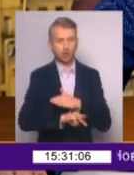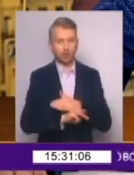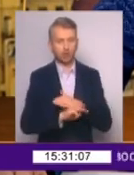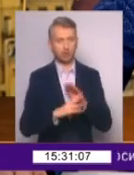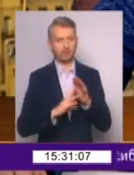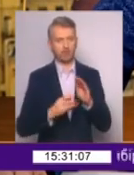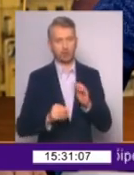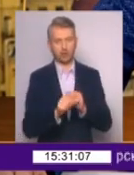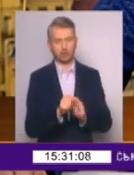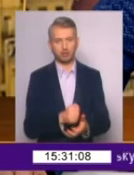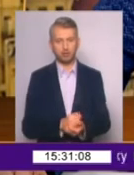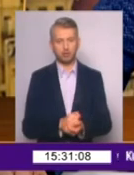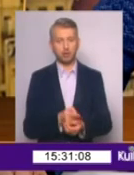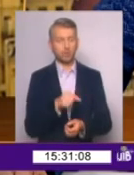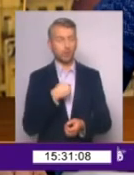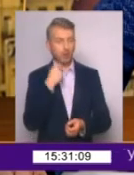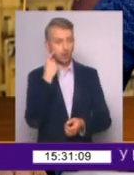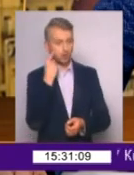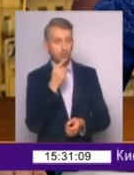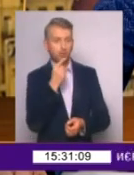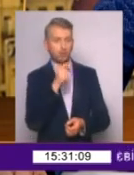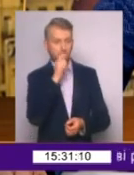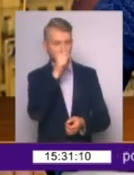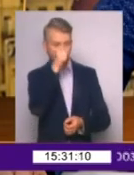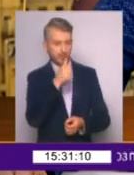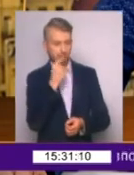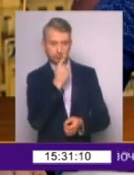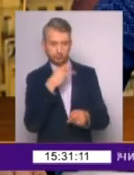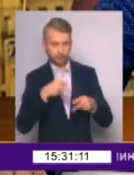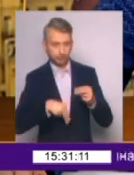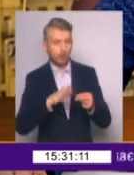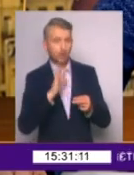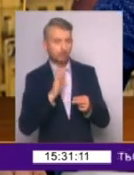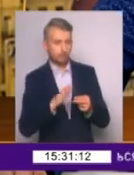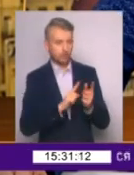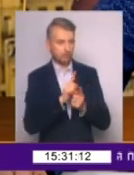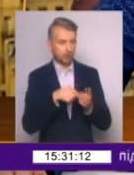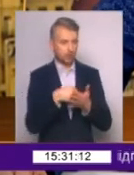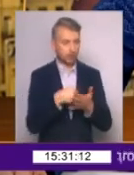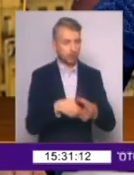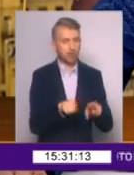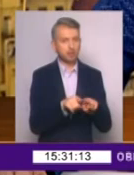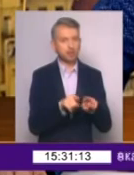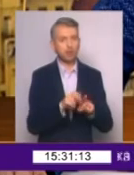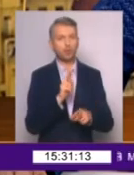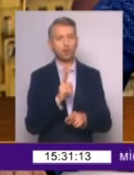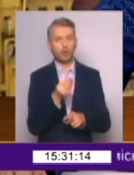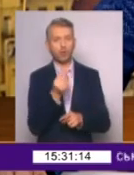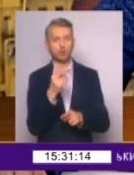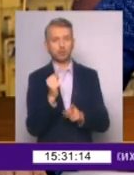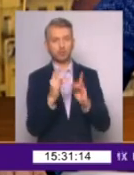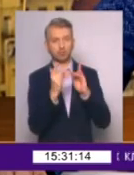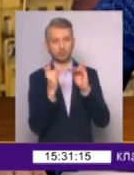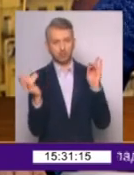Угу. Тому тобто я думаю, що до кінця квітня зміни в бюджеті будуть, так само, як і кошти на мостовий перехід